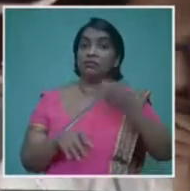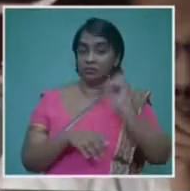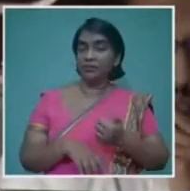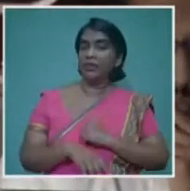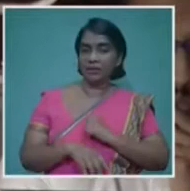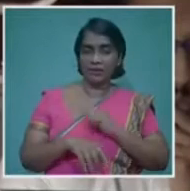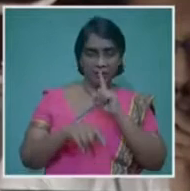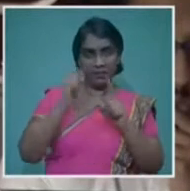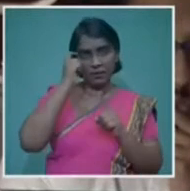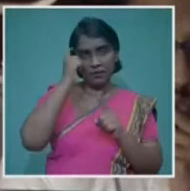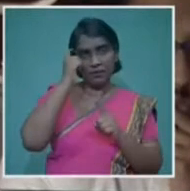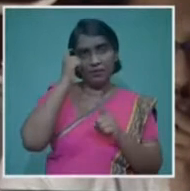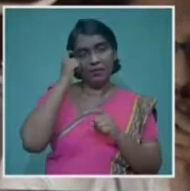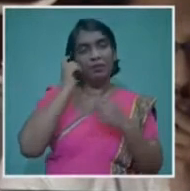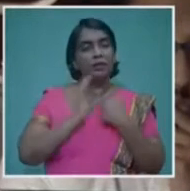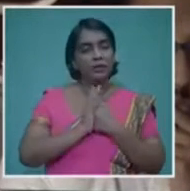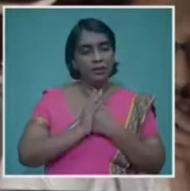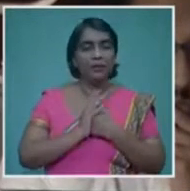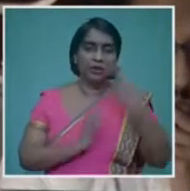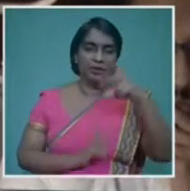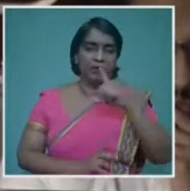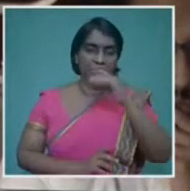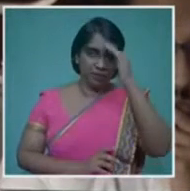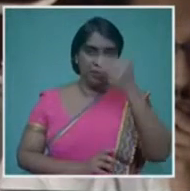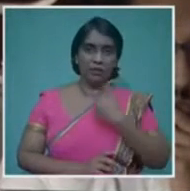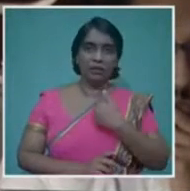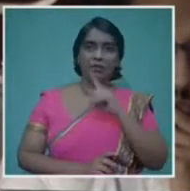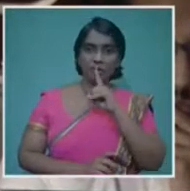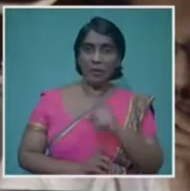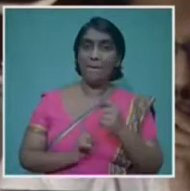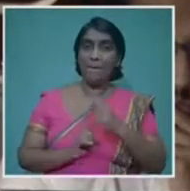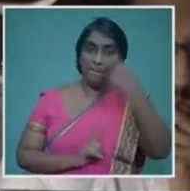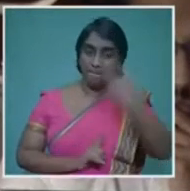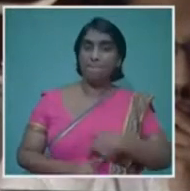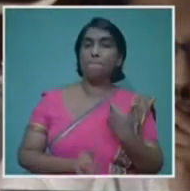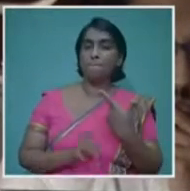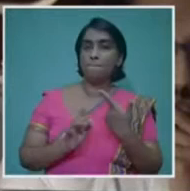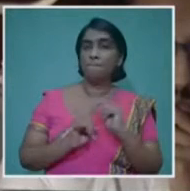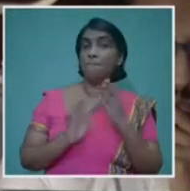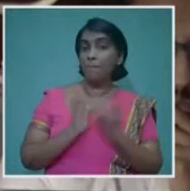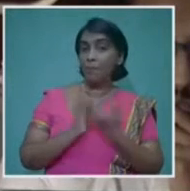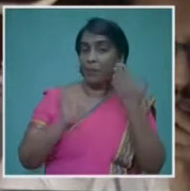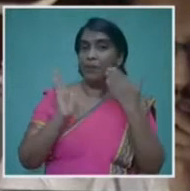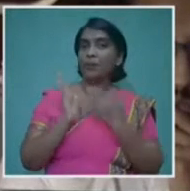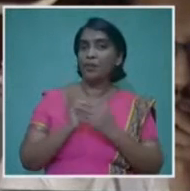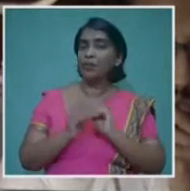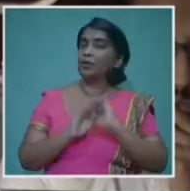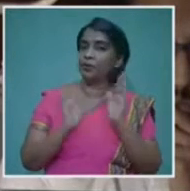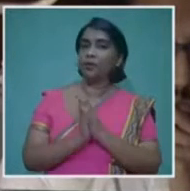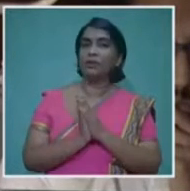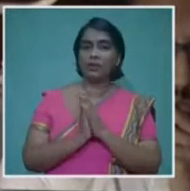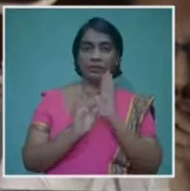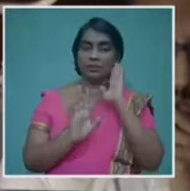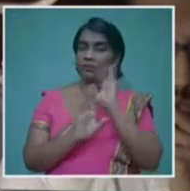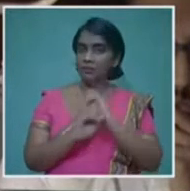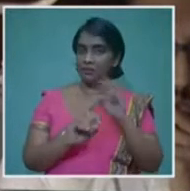කියන කාරණය. මේ සම්බන්ධයෙන් ගරු නියෝජ කතානායකතුමනි, මා විසින් ඉදිරිපත් කරන ලද පුද්ගලික 50 කටුම්පත් අරමුණු කරගෙන තමයි මේ සියලුම ප්‍රකාශ